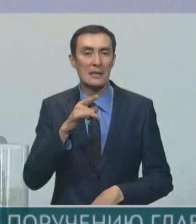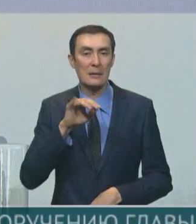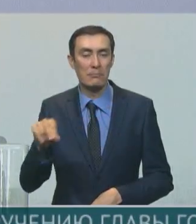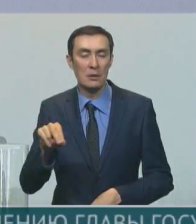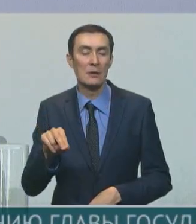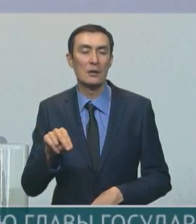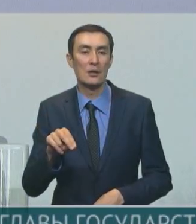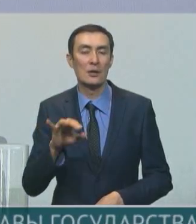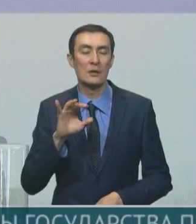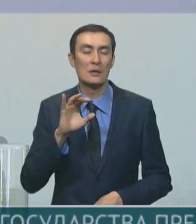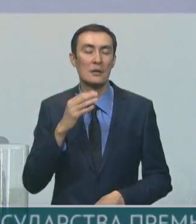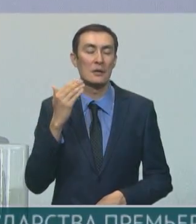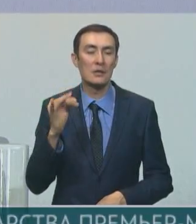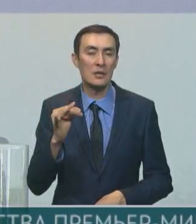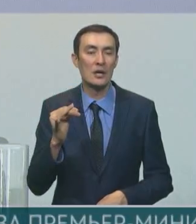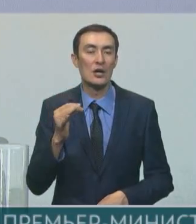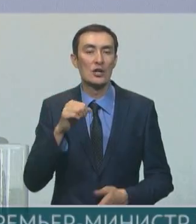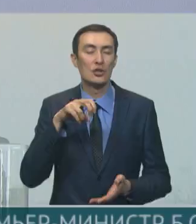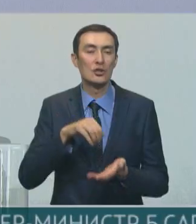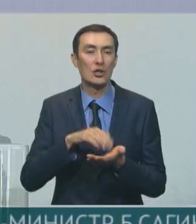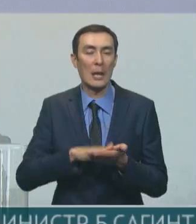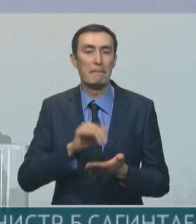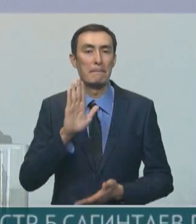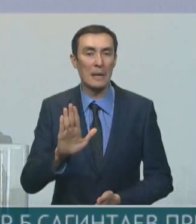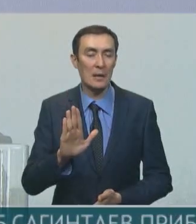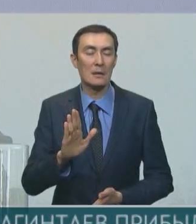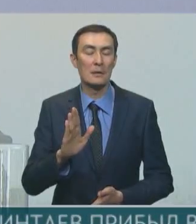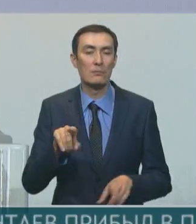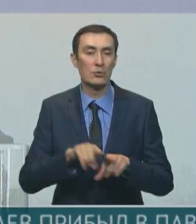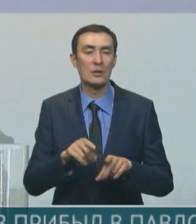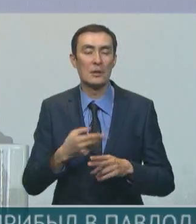Мичиган и Сингапур, и штамма Б, это Колорадо.